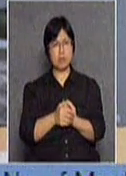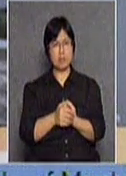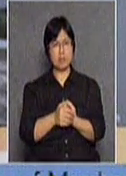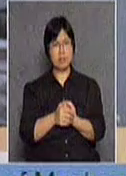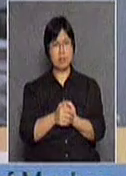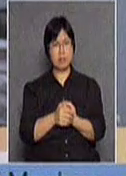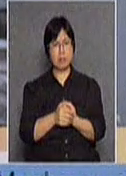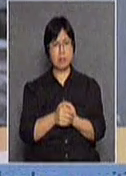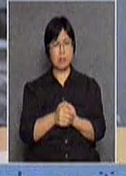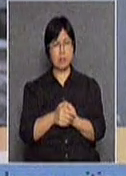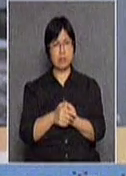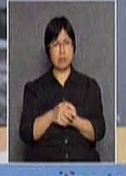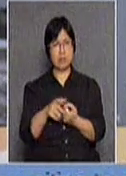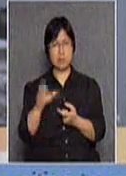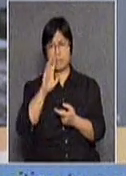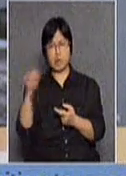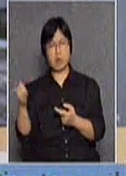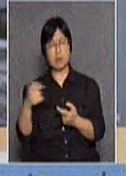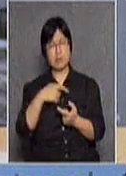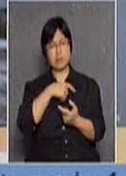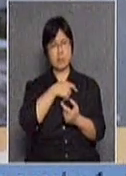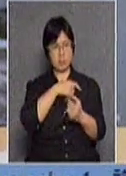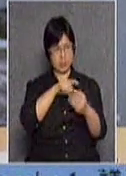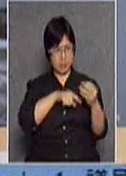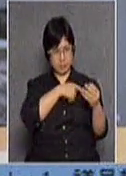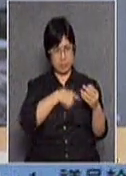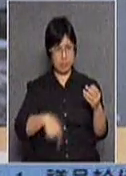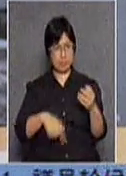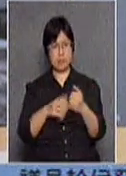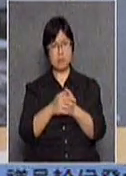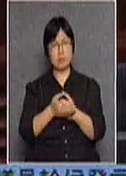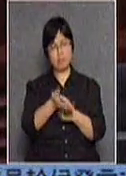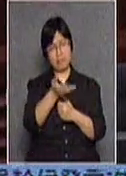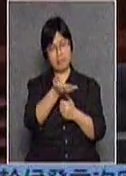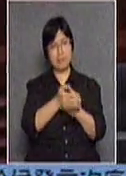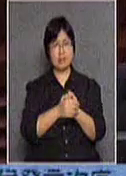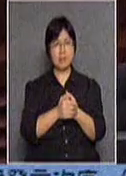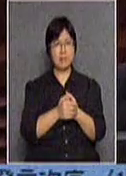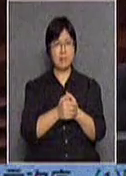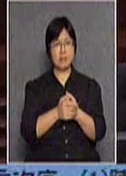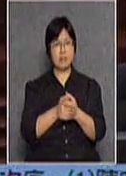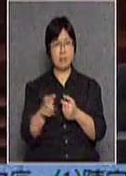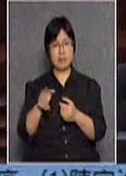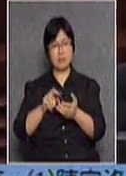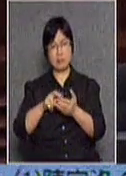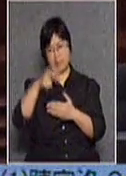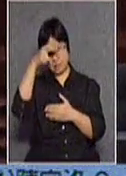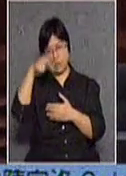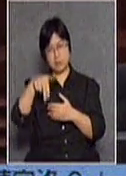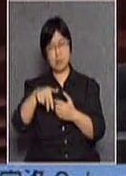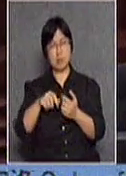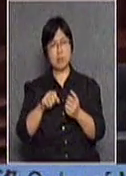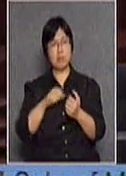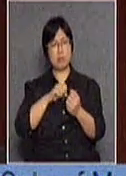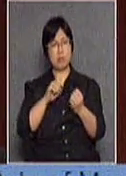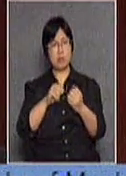有 講咗啲唔合常理嘅嘢啊嘛。 梁國雄議員， 佢阿講，佢係行政會議成員啫，唔使咁幫我出面啊。 梁國雄議